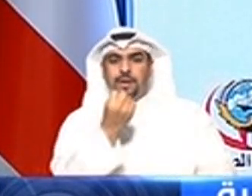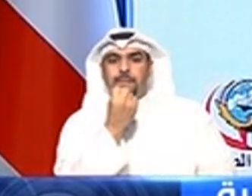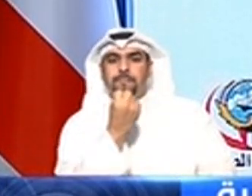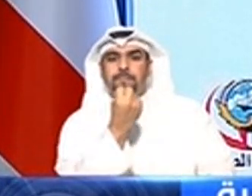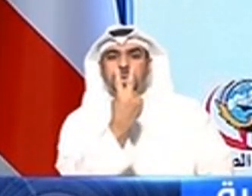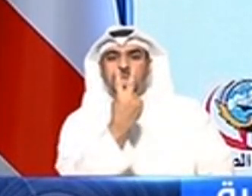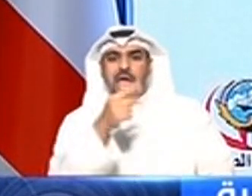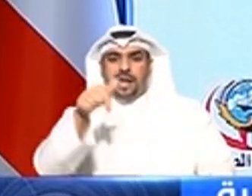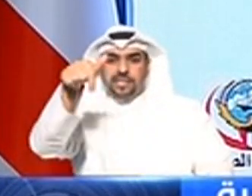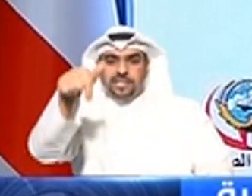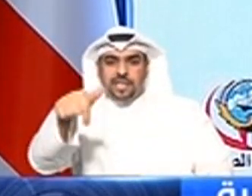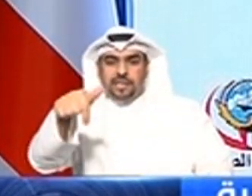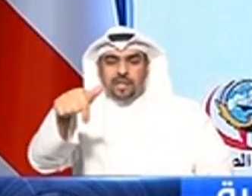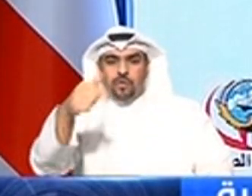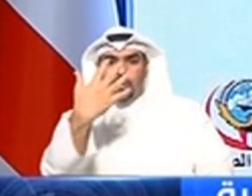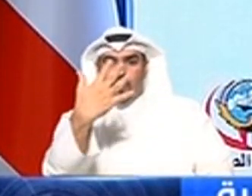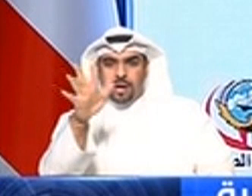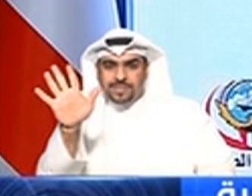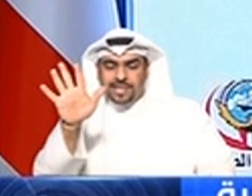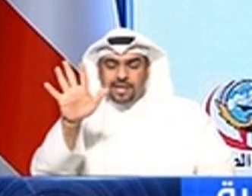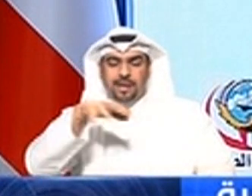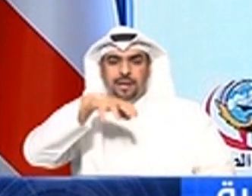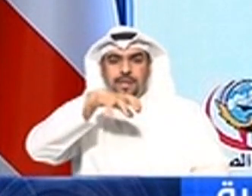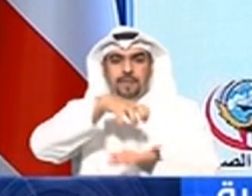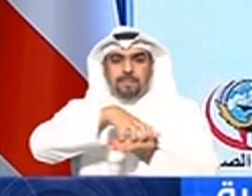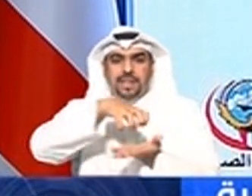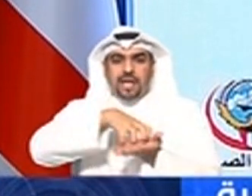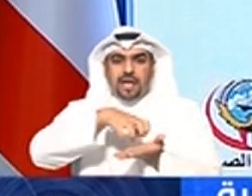256 حالة في منطقة الفروانية الصحية